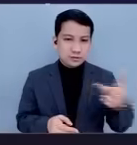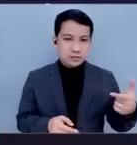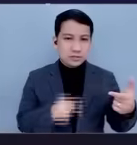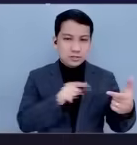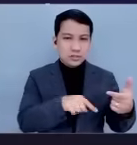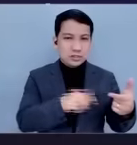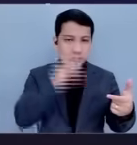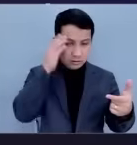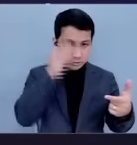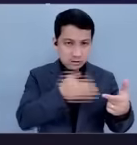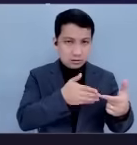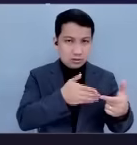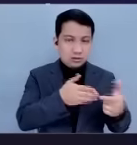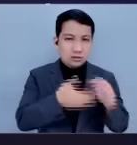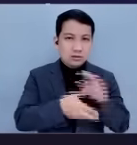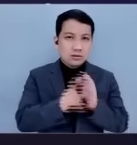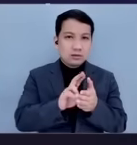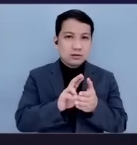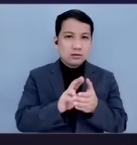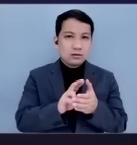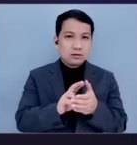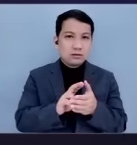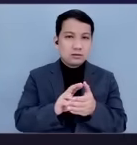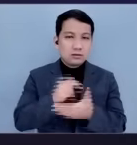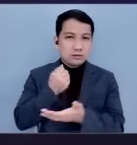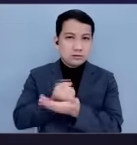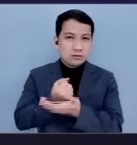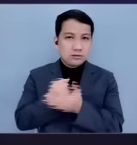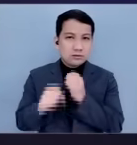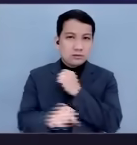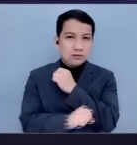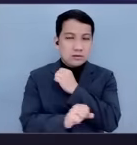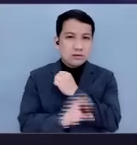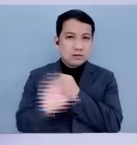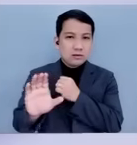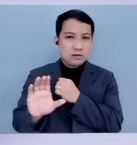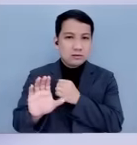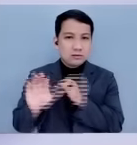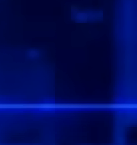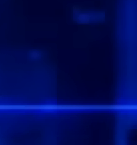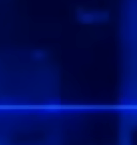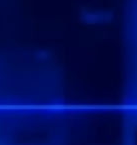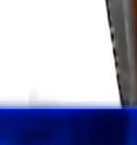ang pag-recover ng mga ill-gotten wealth o nakaw na yaman ng pamilya Marcos.